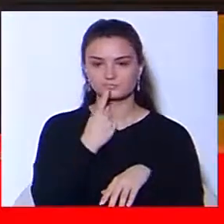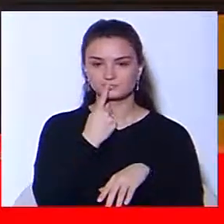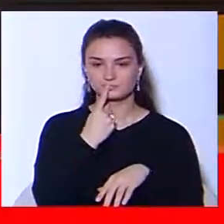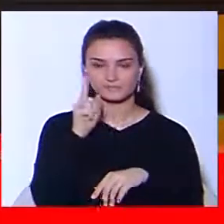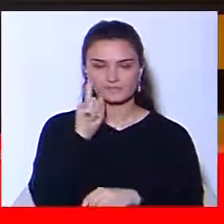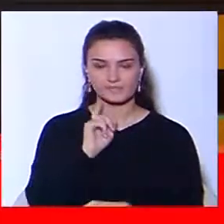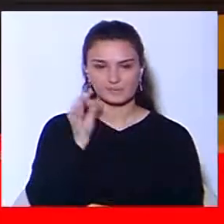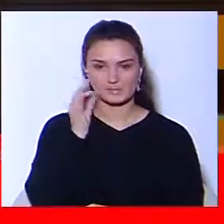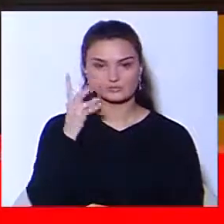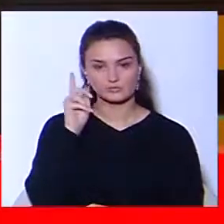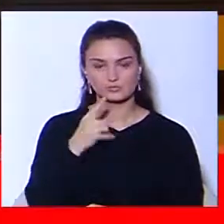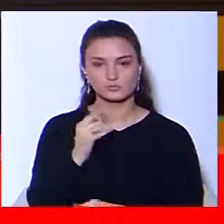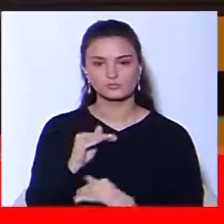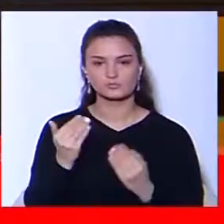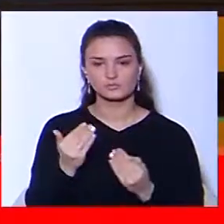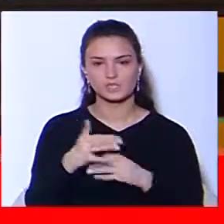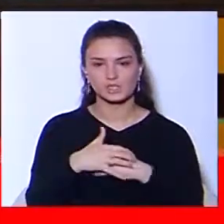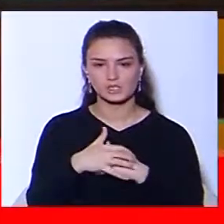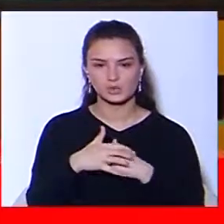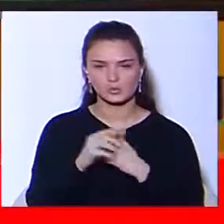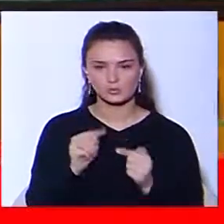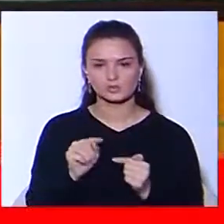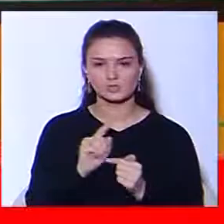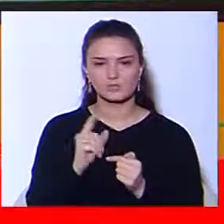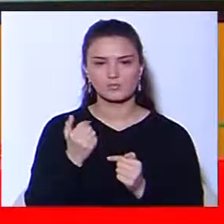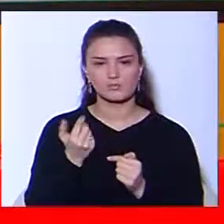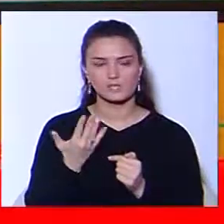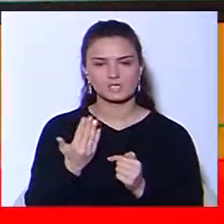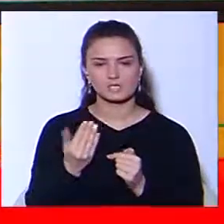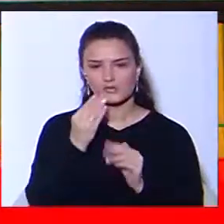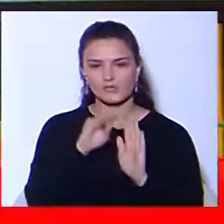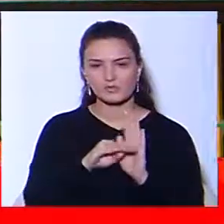რომ უნდა ვიცოდეთ ბავშვი რამდენად ალერგიულია, რომელი ტიპის